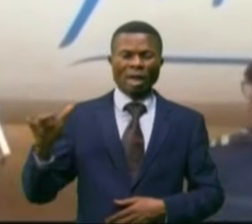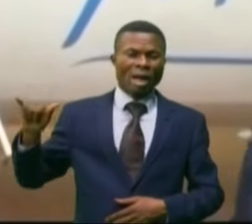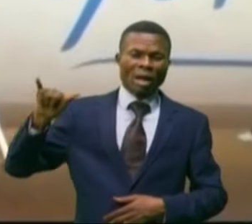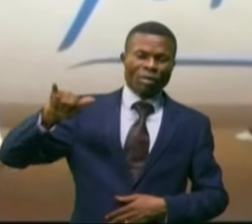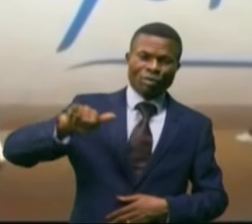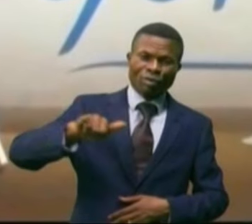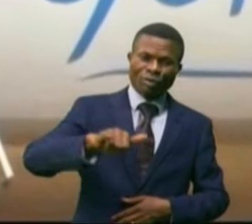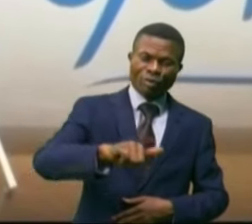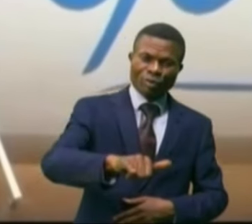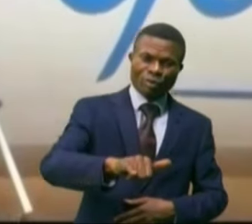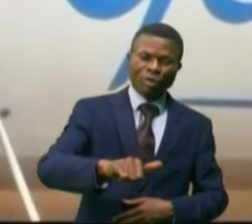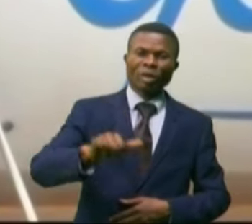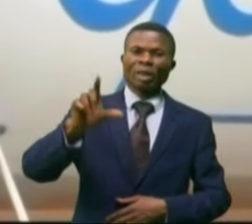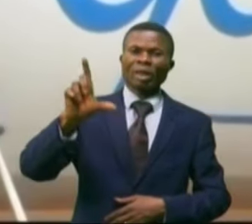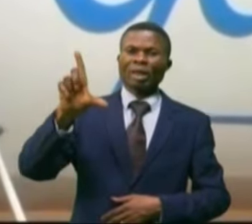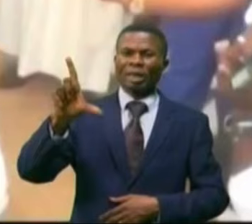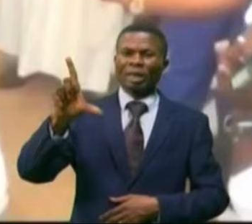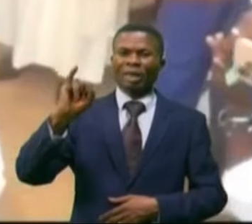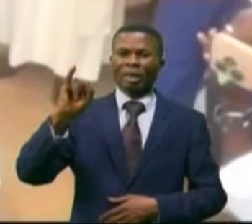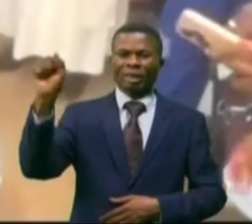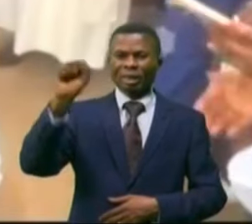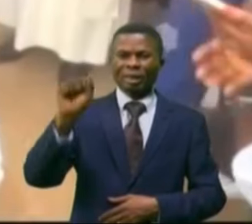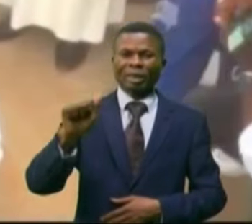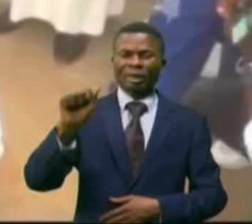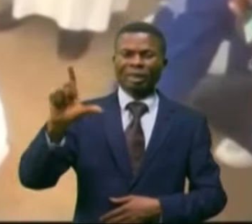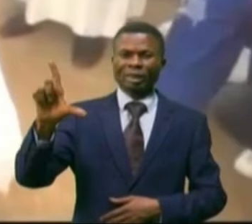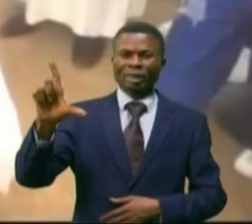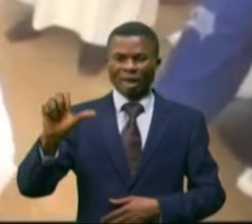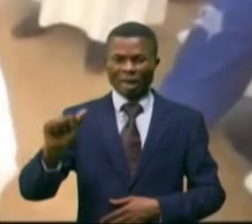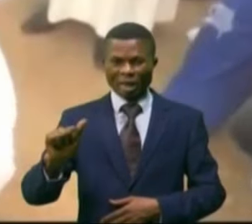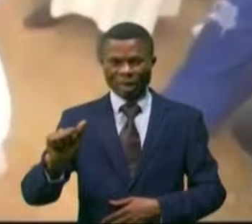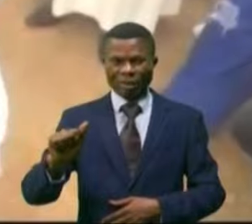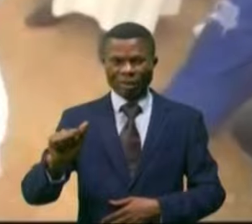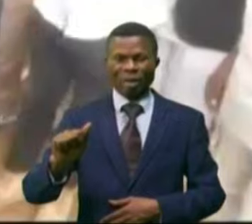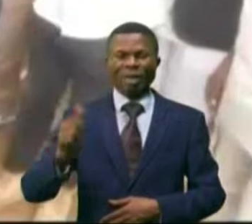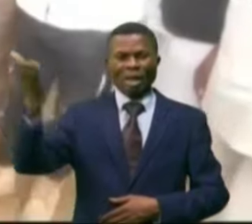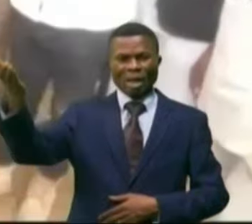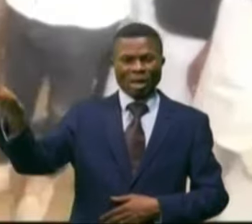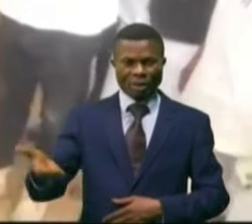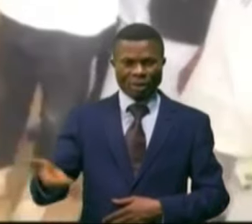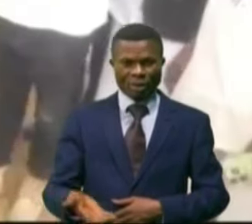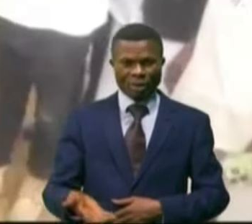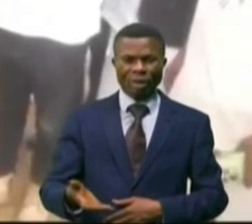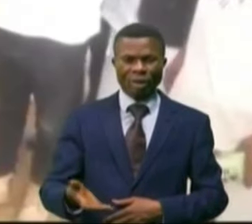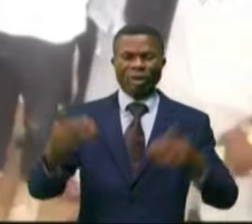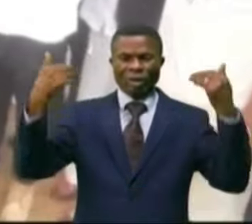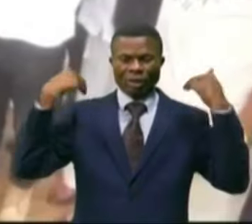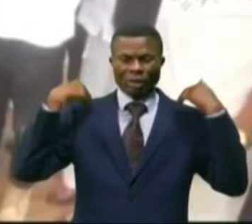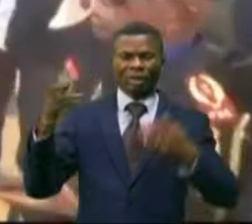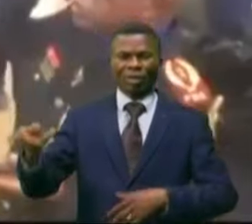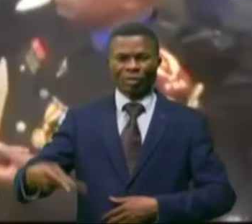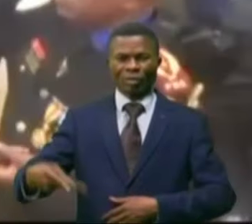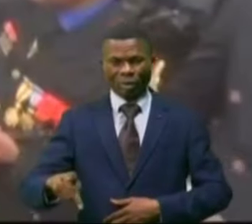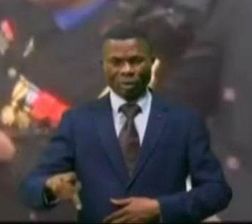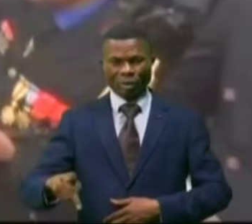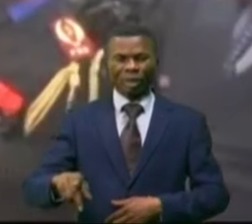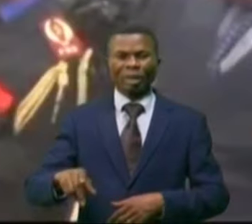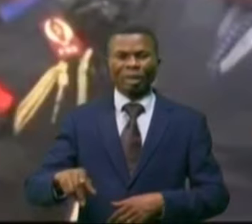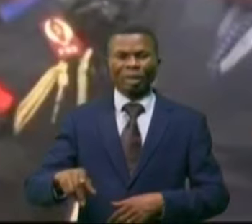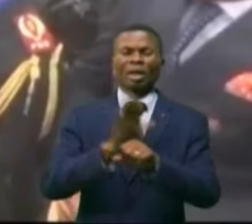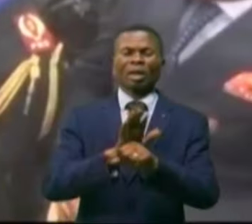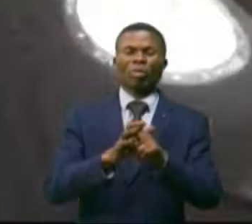la descente de l'avion, maître Jean-Colin Makaka Papi Kaka a été accueilli par les autorités provinciales et par une marée